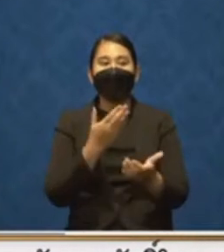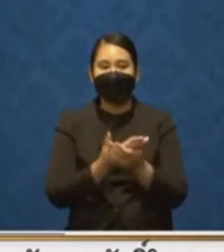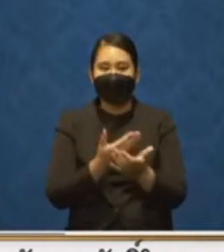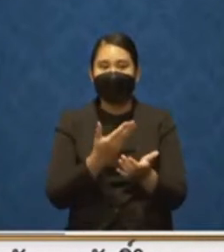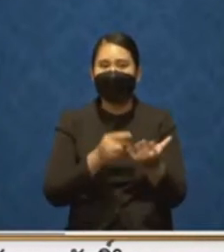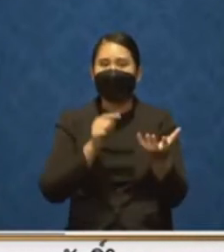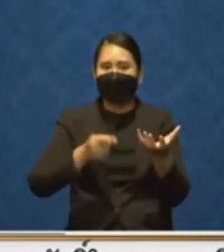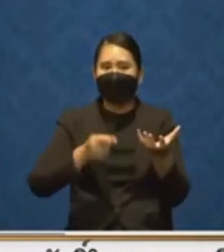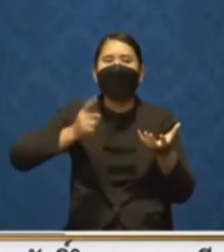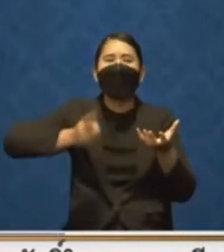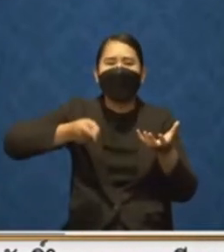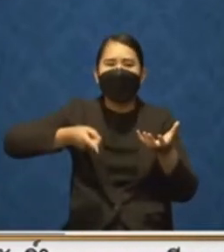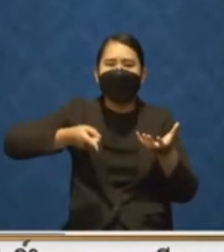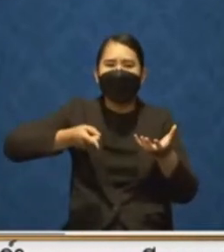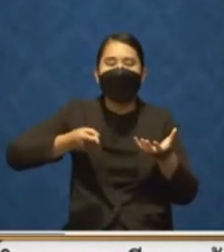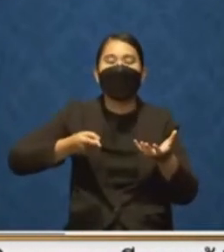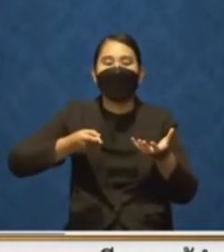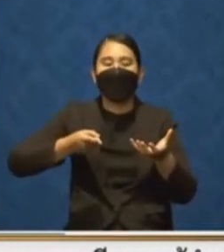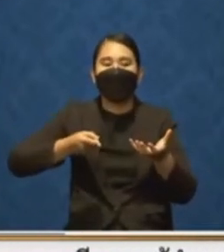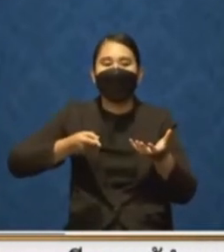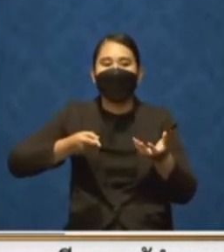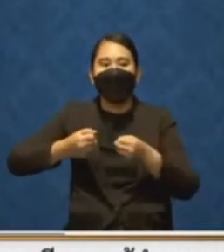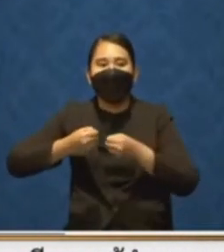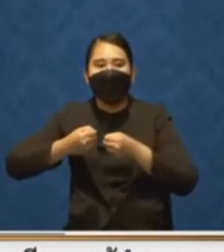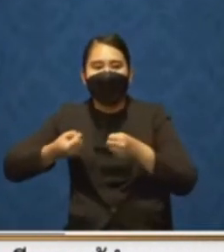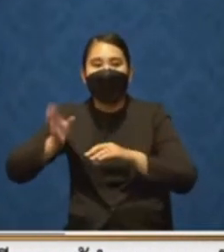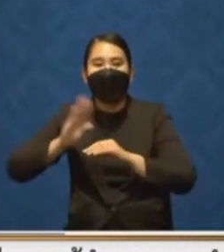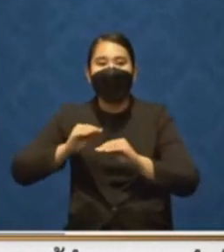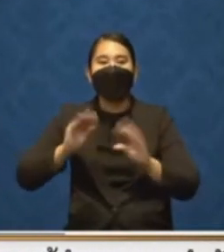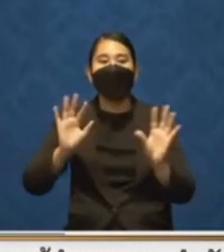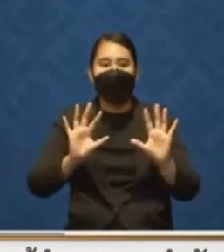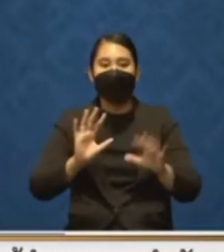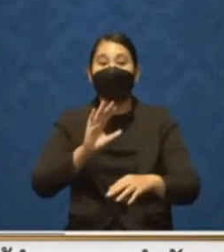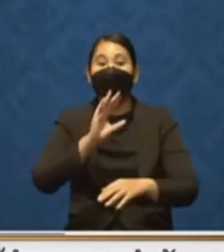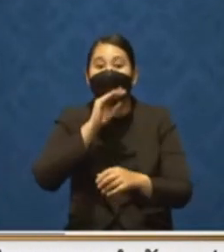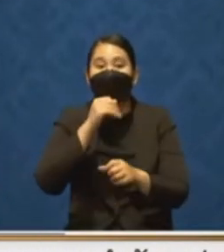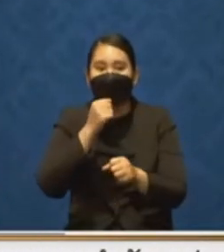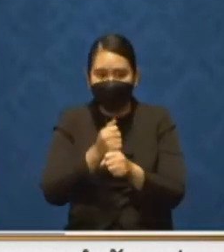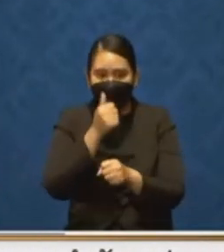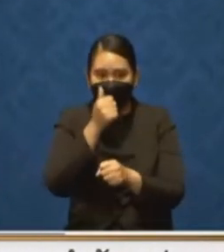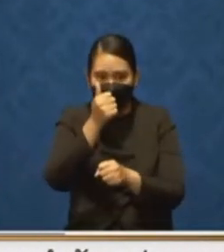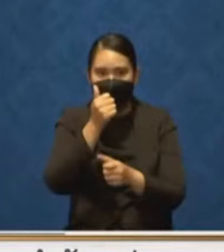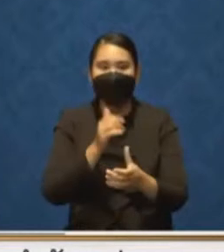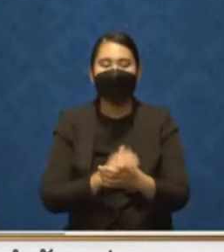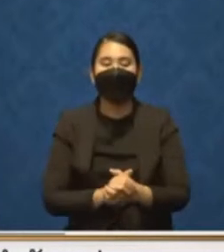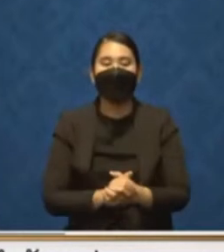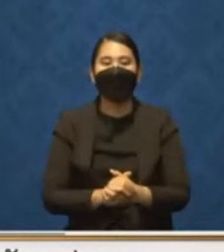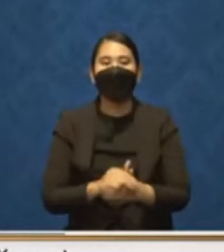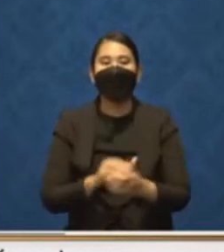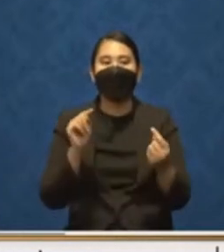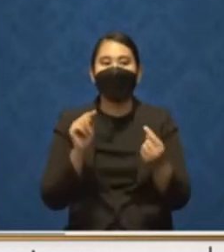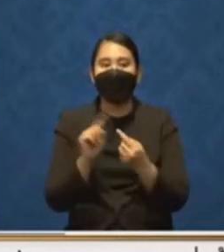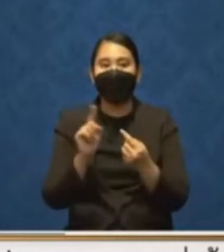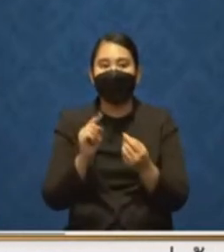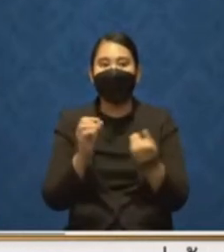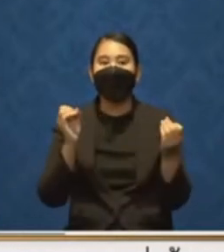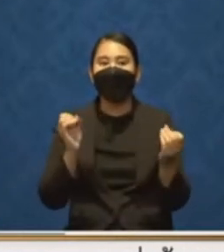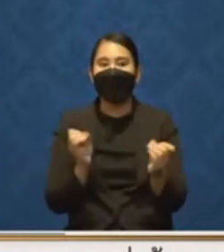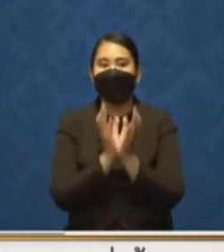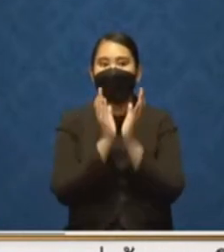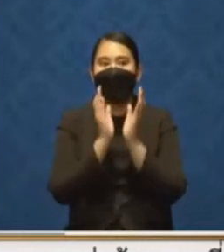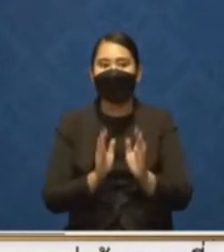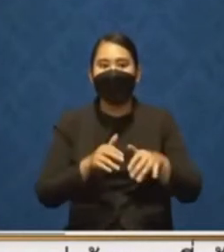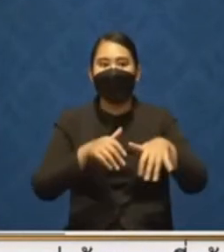สุดถ้าทำได้เพื่อสร้างผลกระทบกับผู้บริโภค